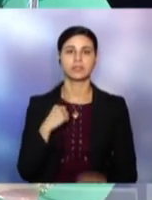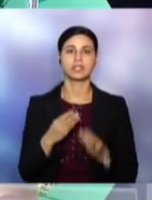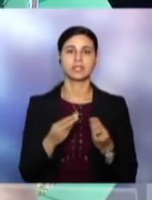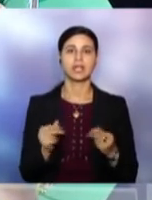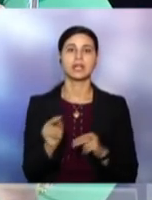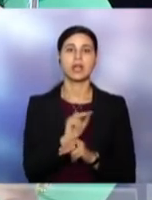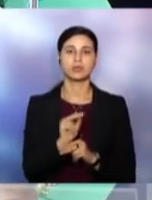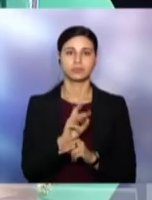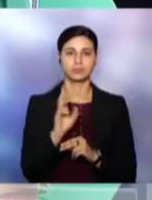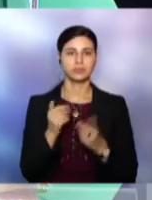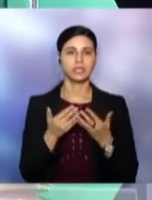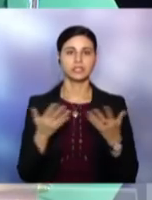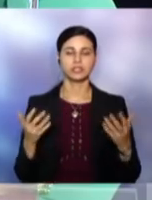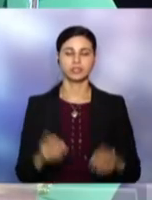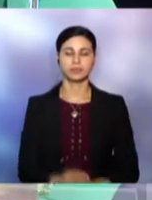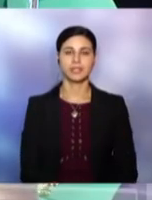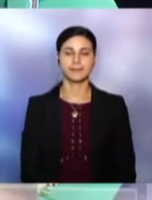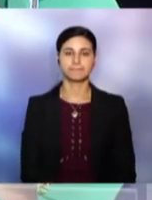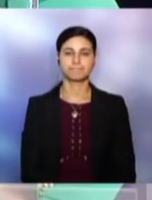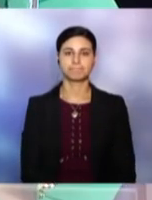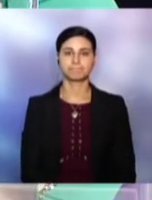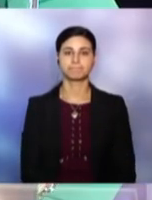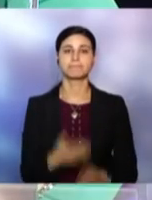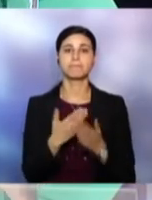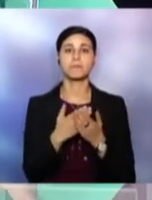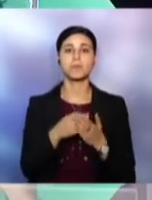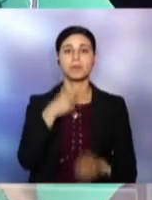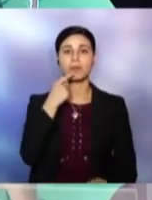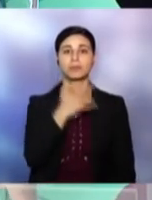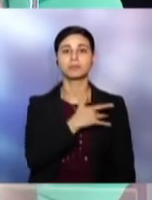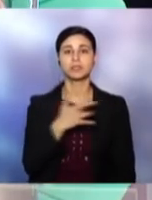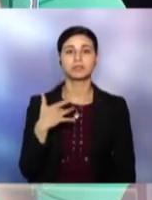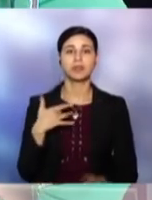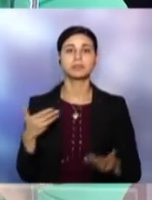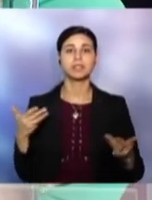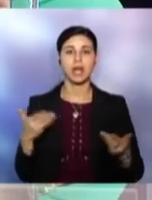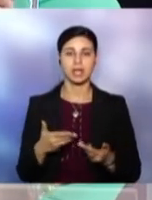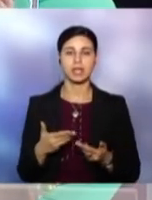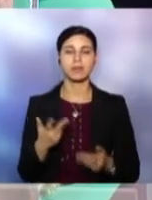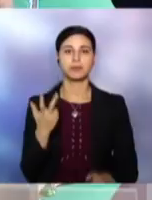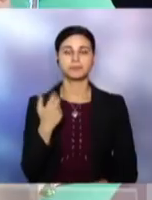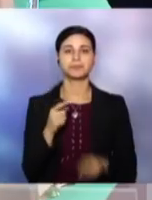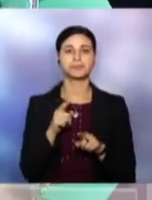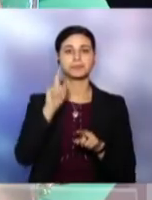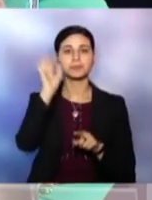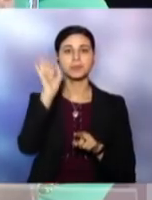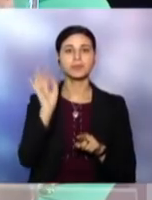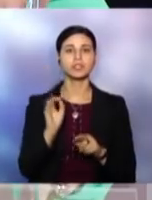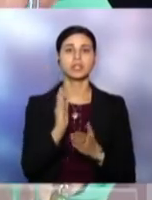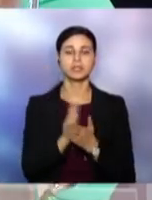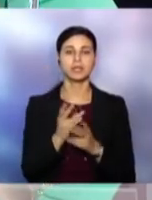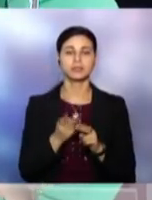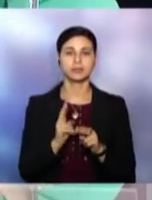განკურნებადია და ასე შემდეგ. თუ ჩვენ საუბრობთ ფილტვის ანთებაზე, ფილტვის ანთებაც სხვათაშორის უხშირესად ითვლება, რომ ეს